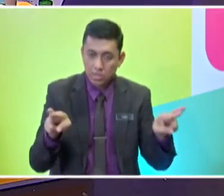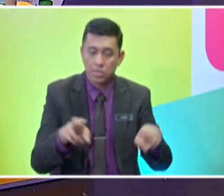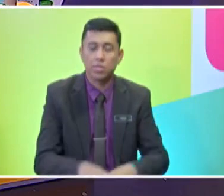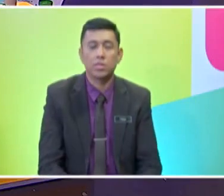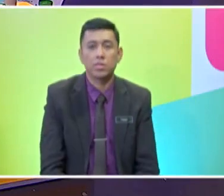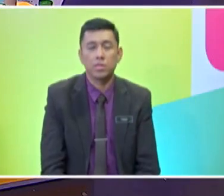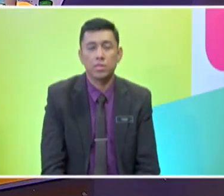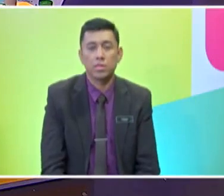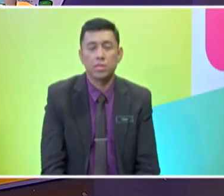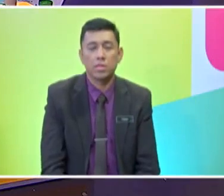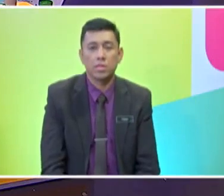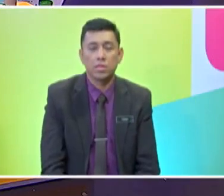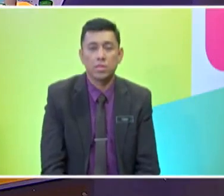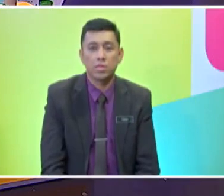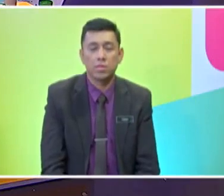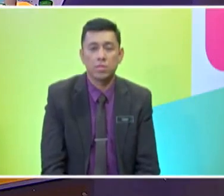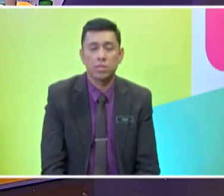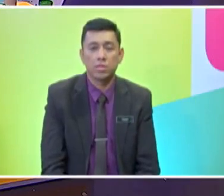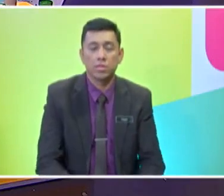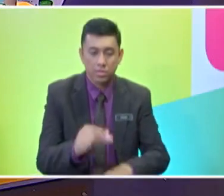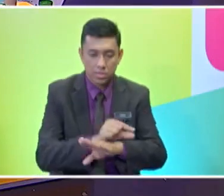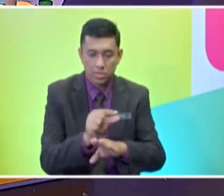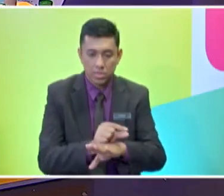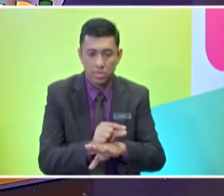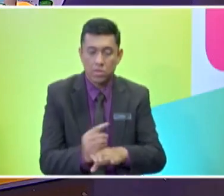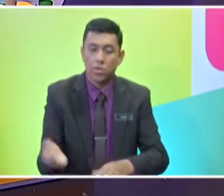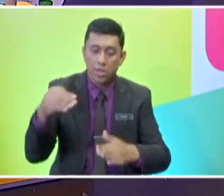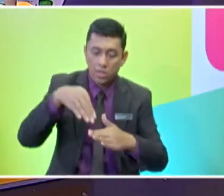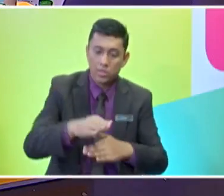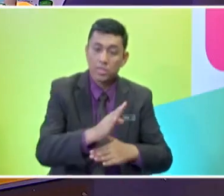Perhatikan ya depannya kita gunakan teknik